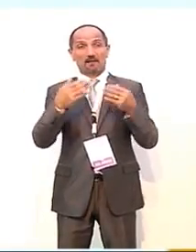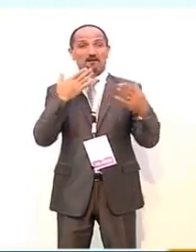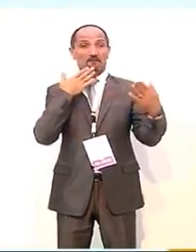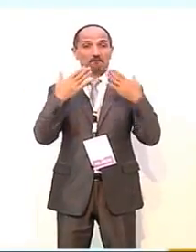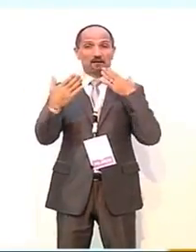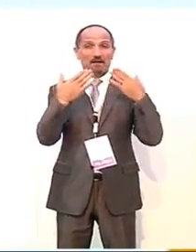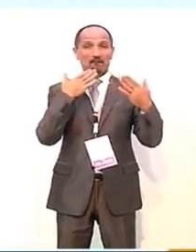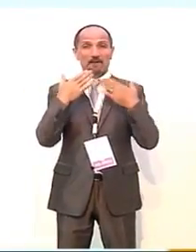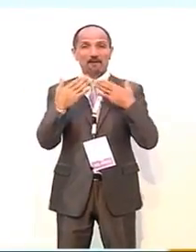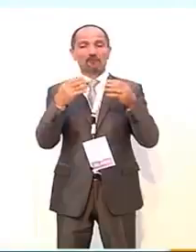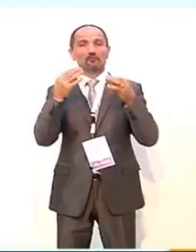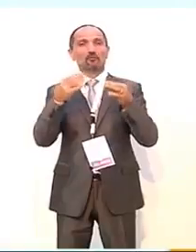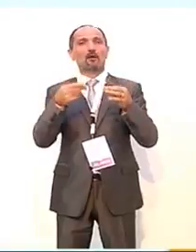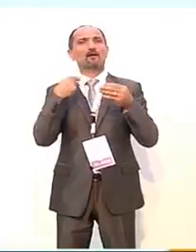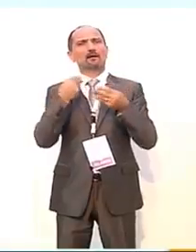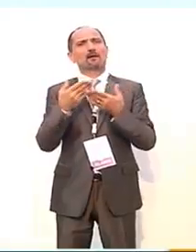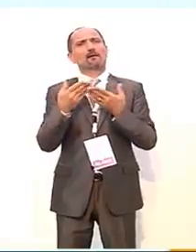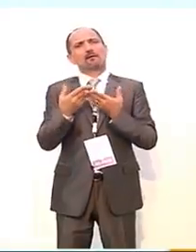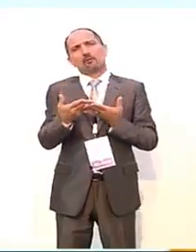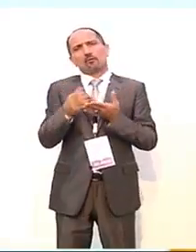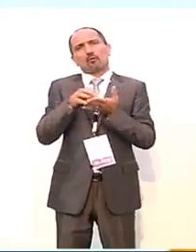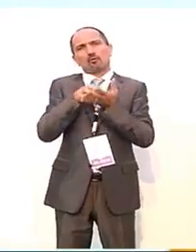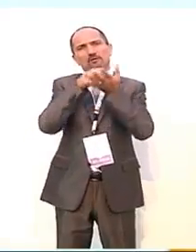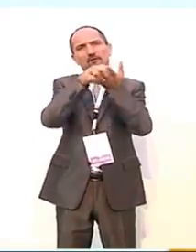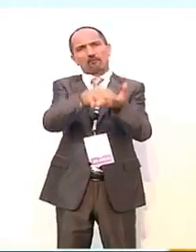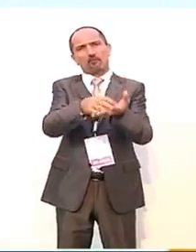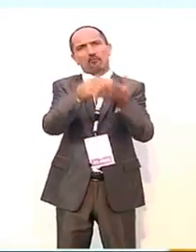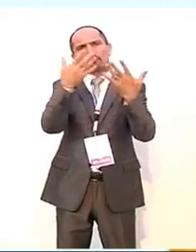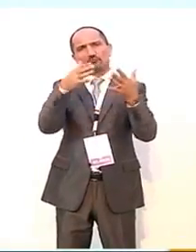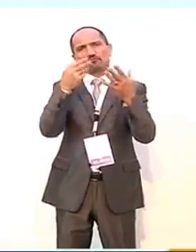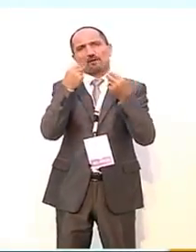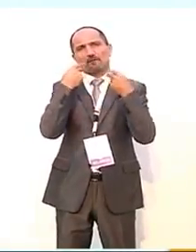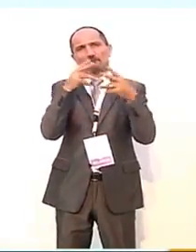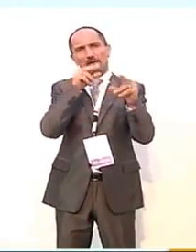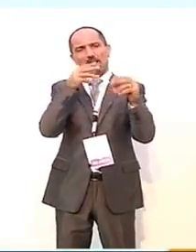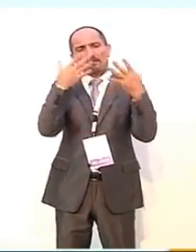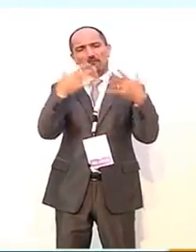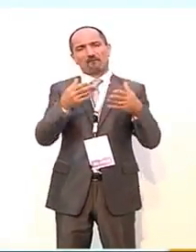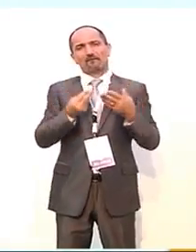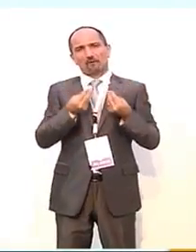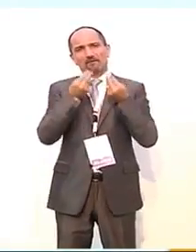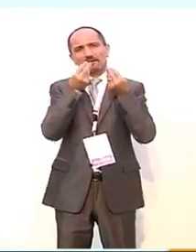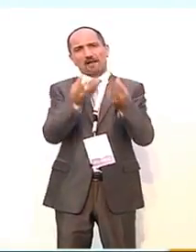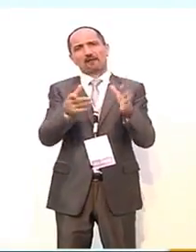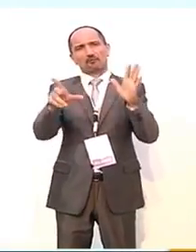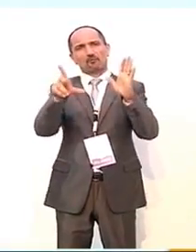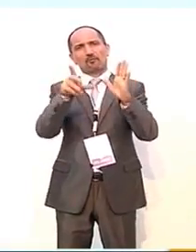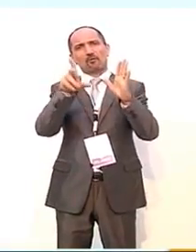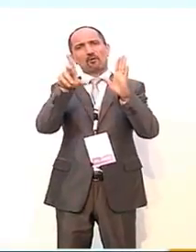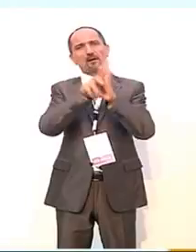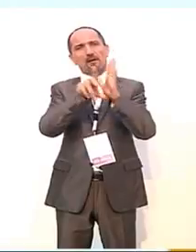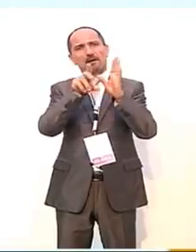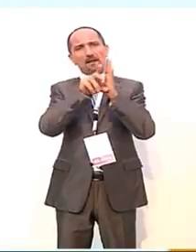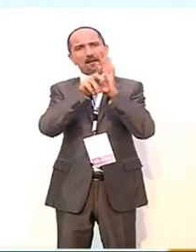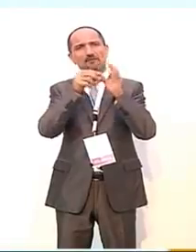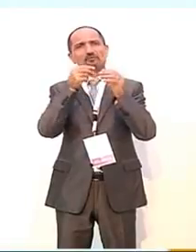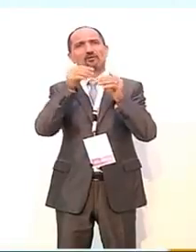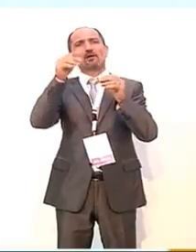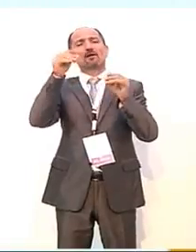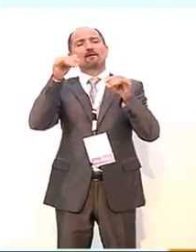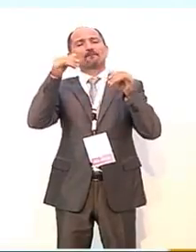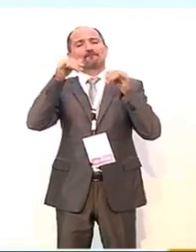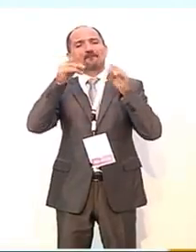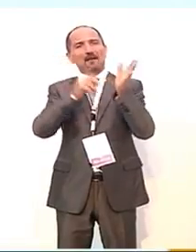Parlamento e anche al contributo che ho avuto, e sono fiero di aver dato a leggi come fine vita, lo ius